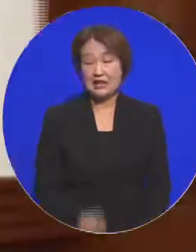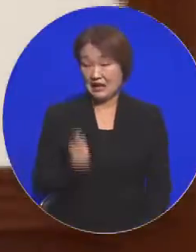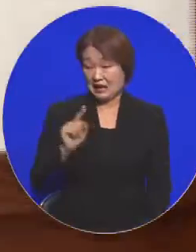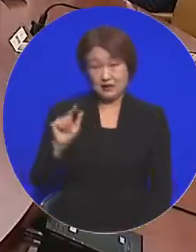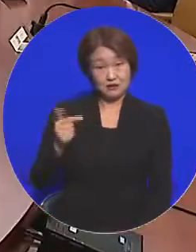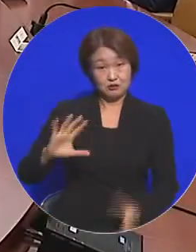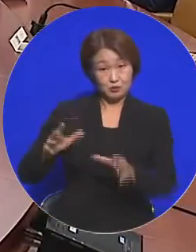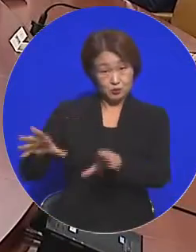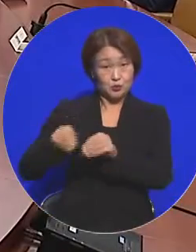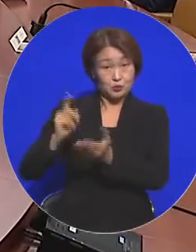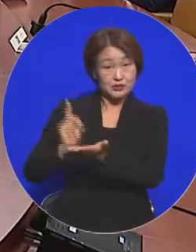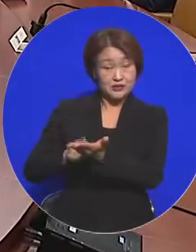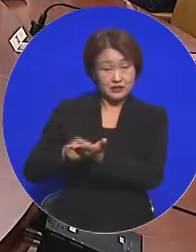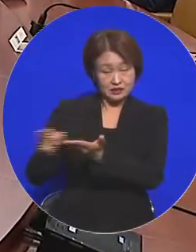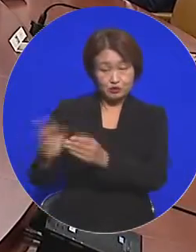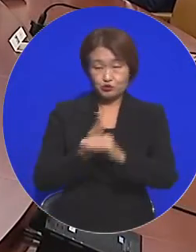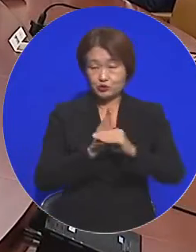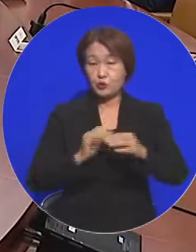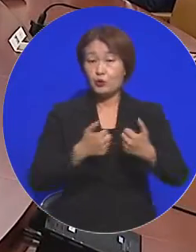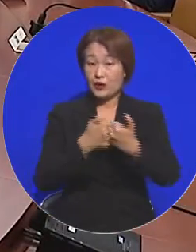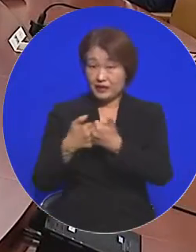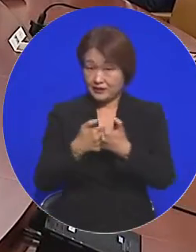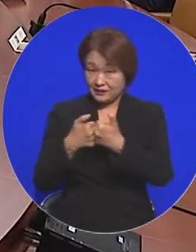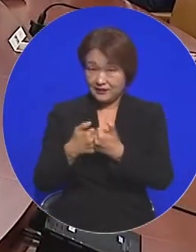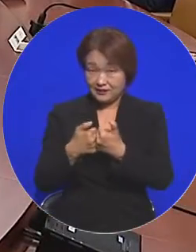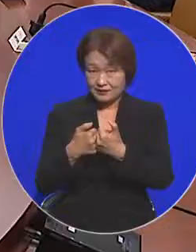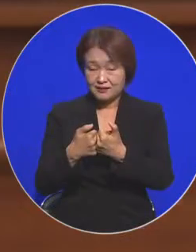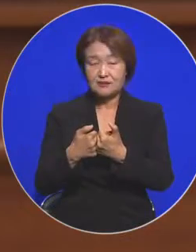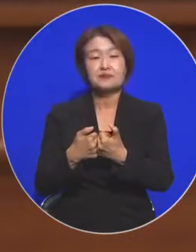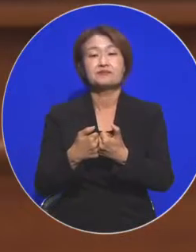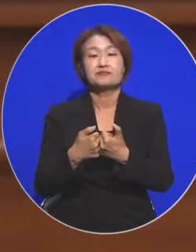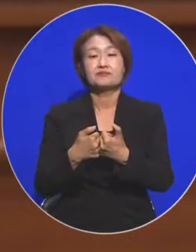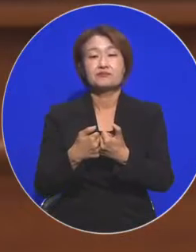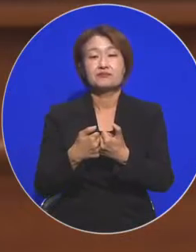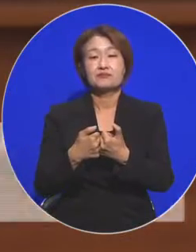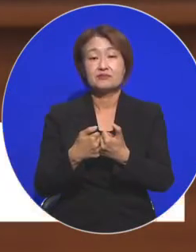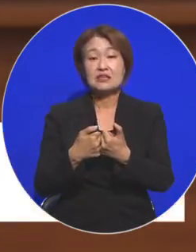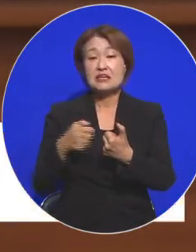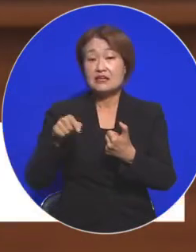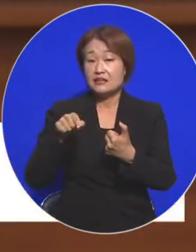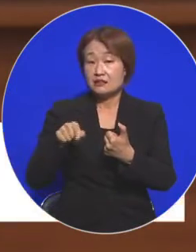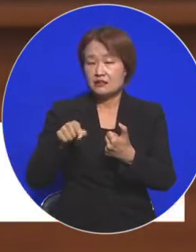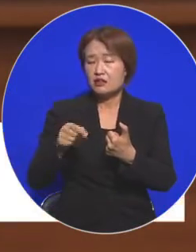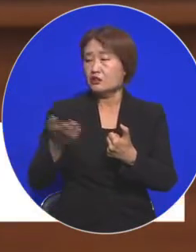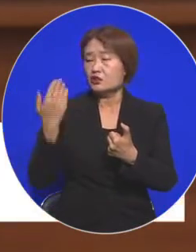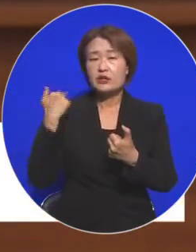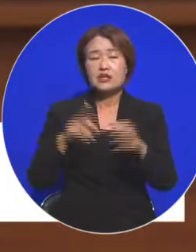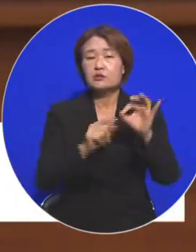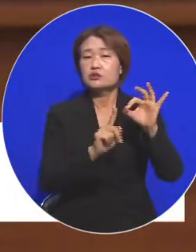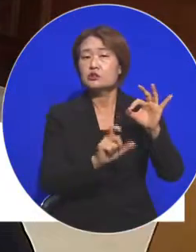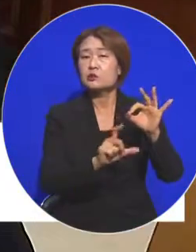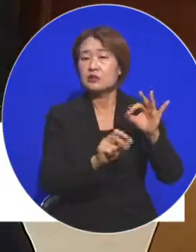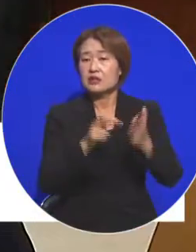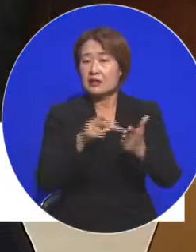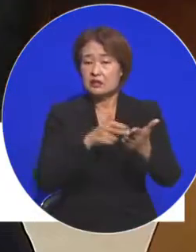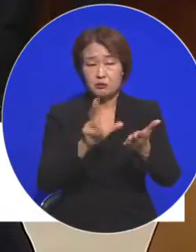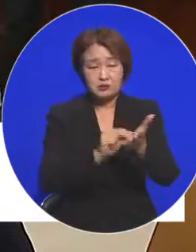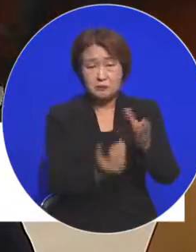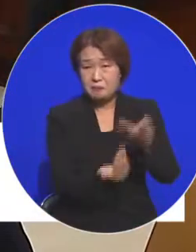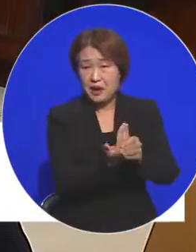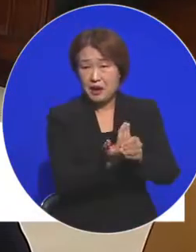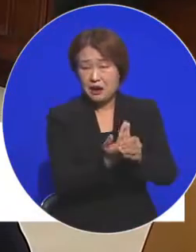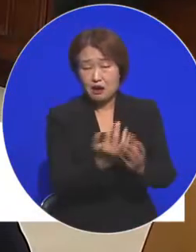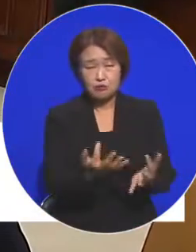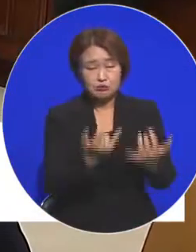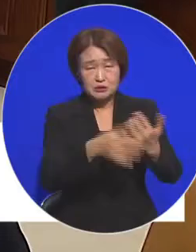한덕수 국무총리 주재로 열린 제9회 국정현안관계장관회의. 회의에서는 우선 지난 15일에 발생한 디지털 서비스 장애